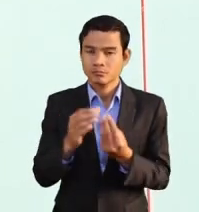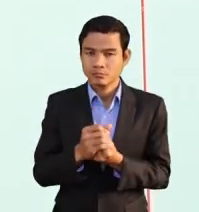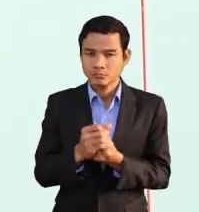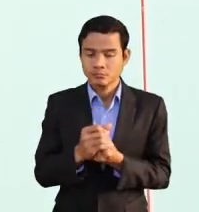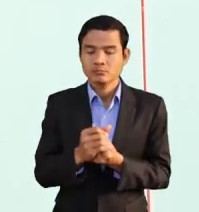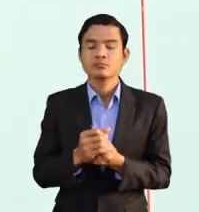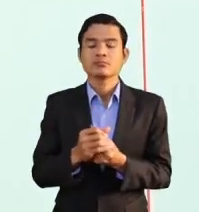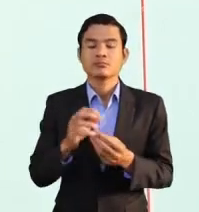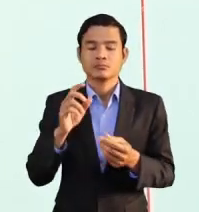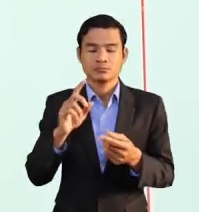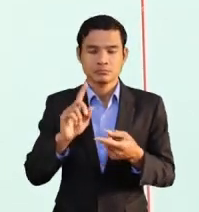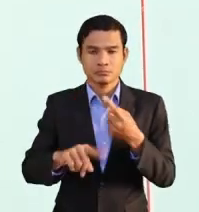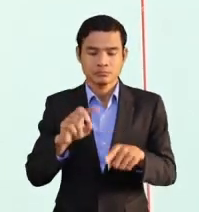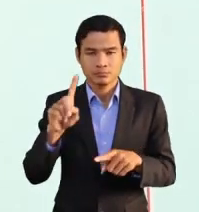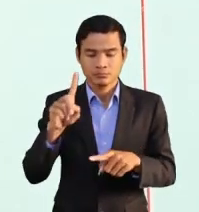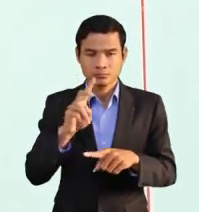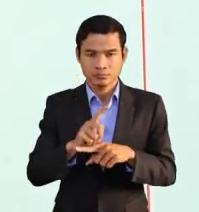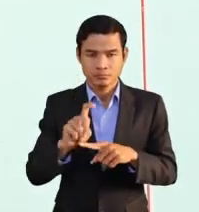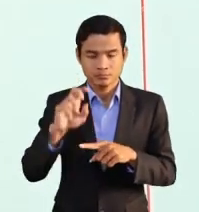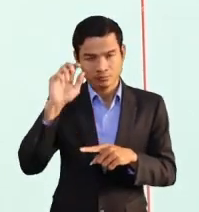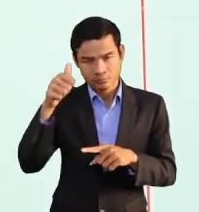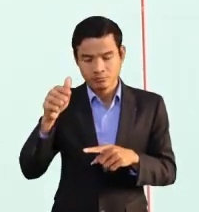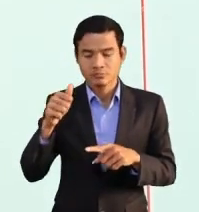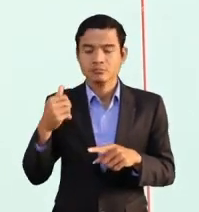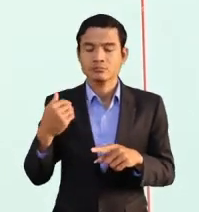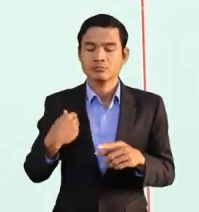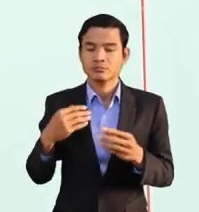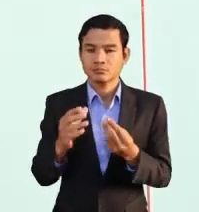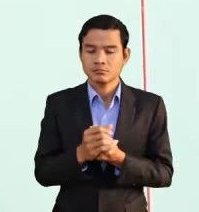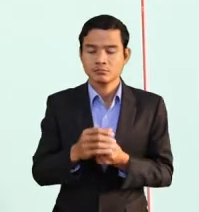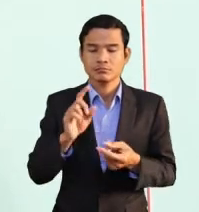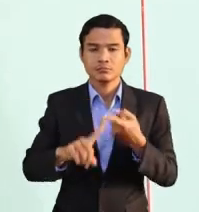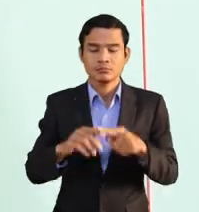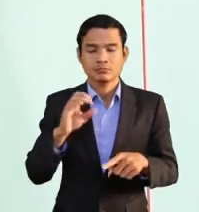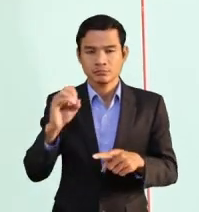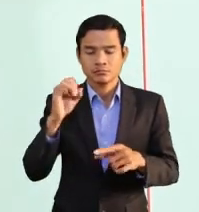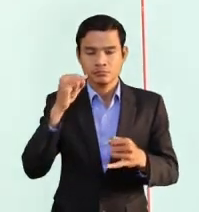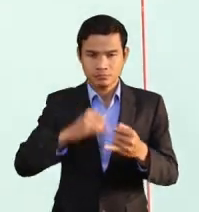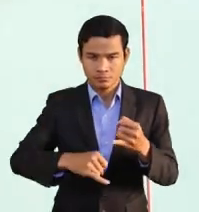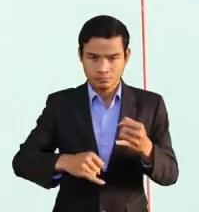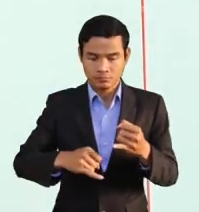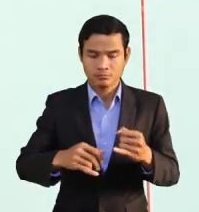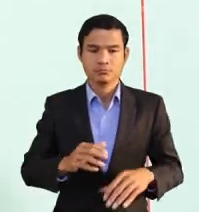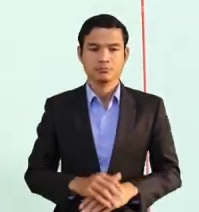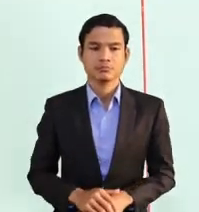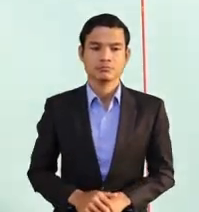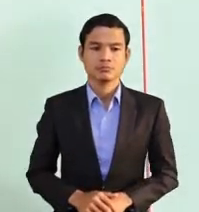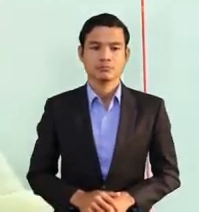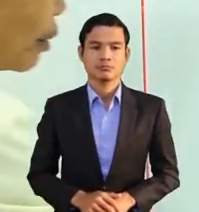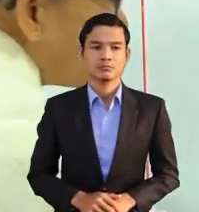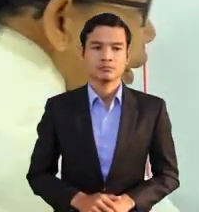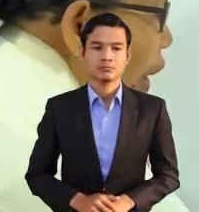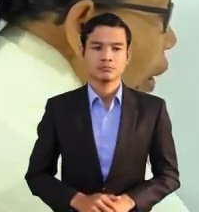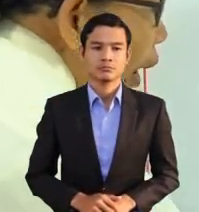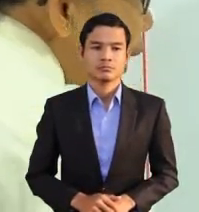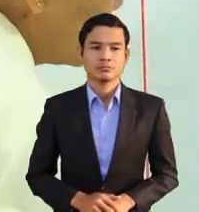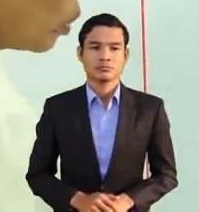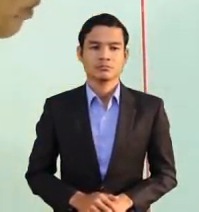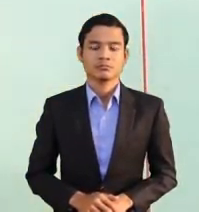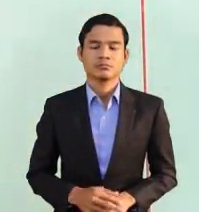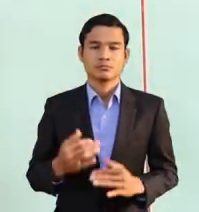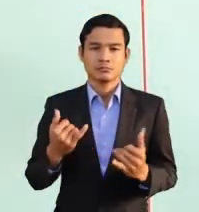lệ mùi tống nâng chầm nuôn miên lệ son khẳng chồng cha ờ lấy con